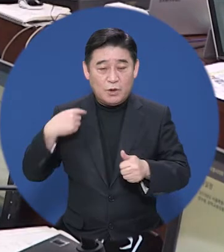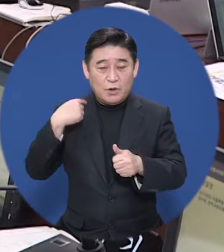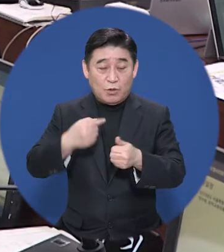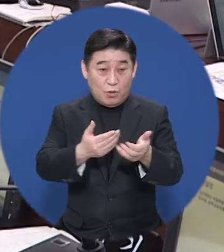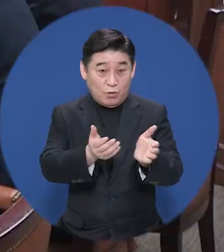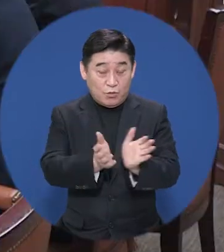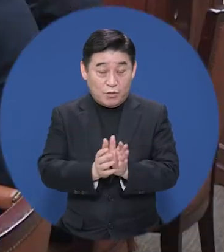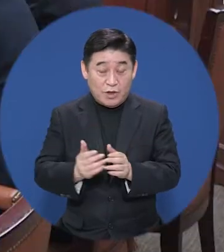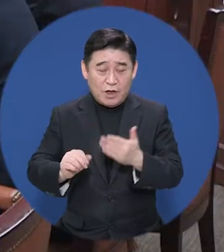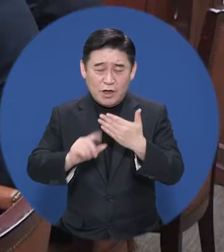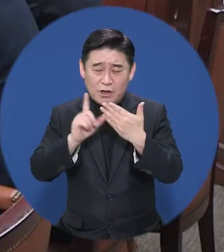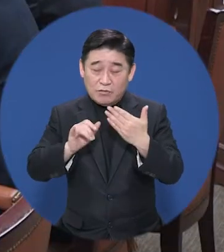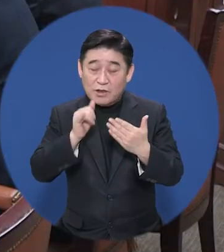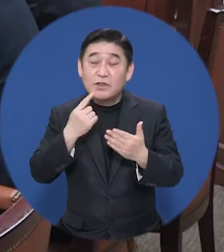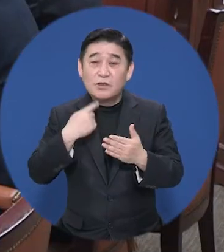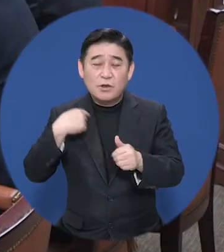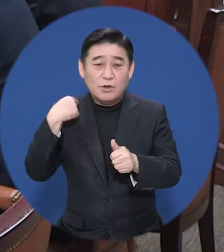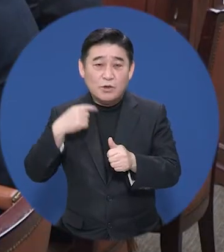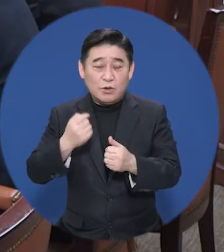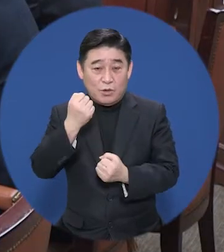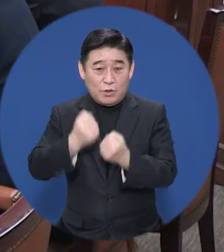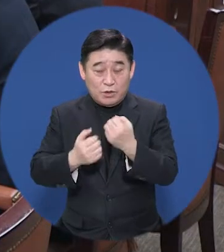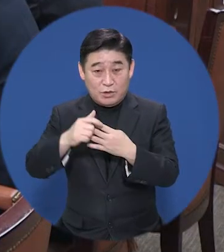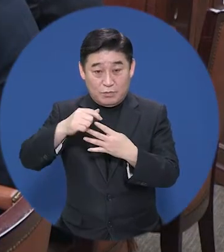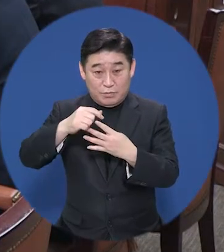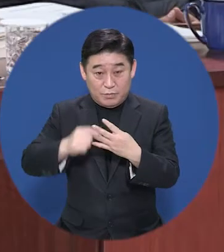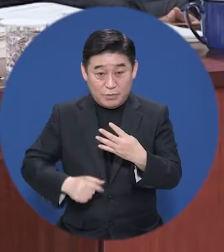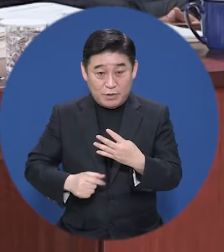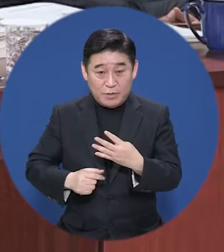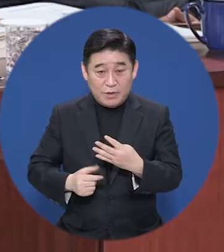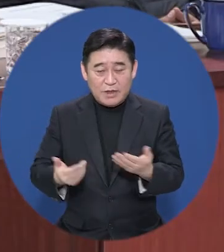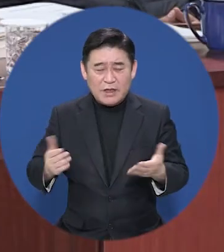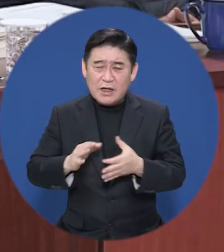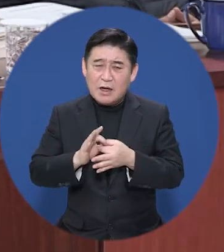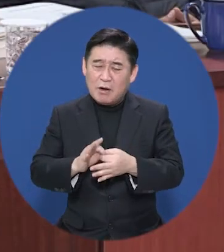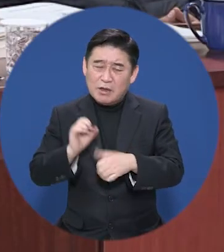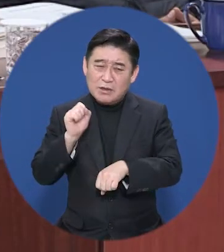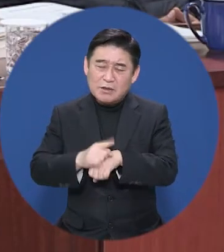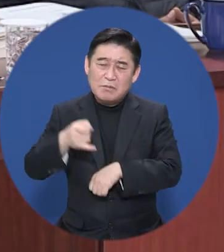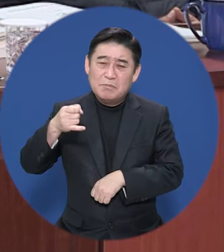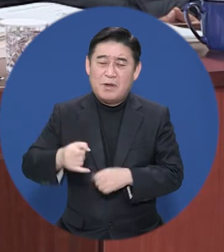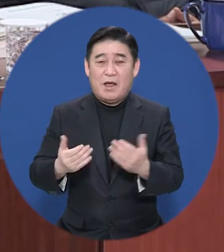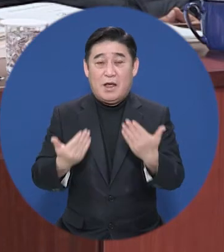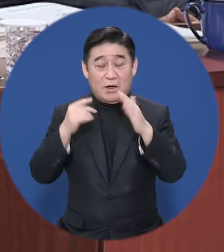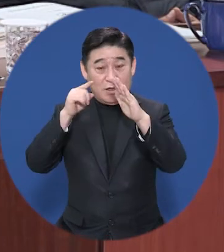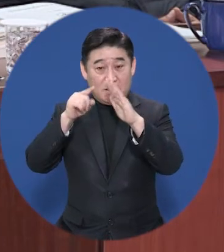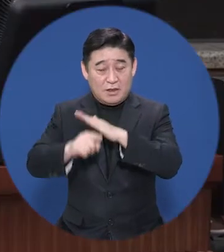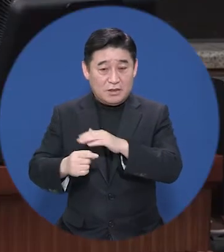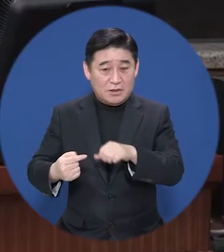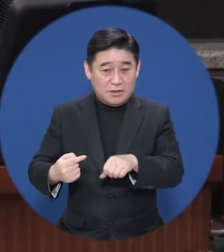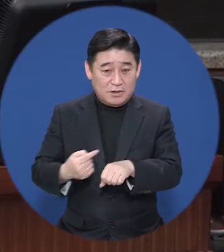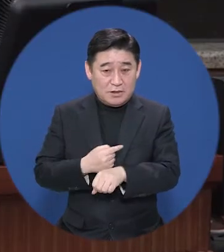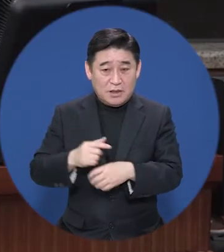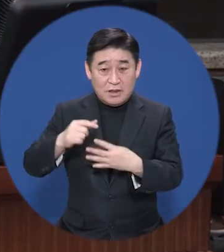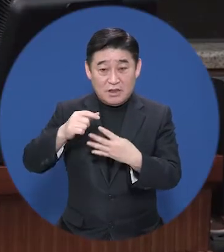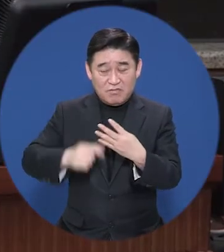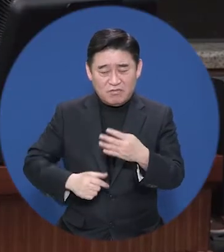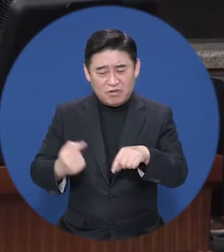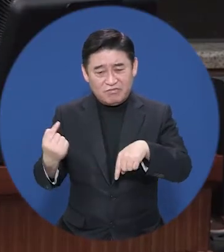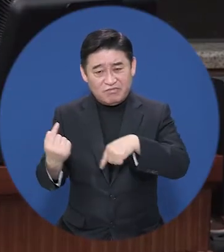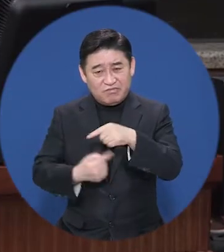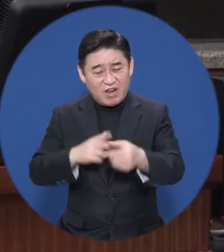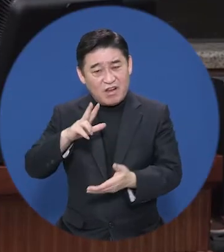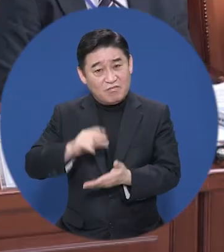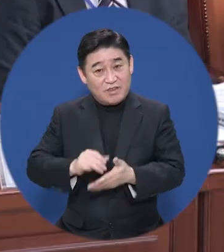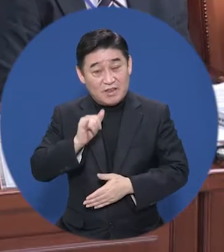교육위원회가 지난 9월 진행된 교육연수 프로그램이 직무 관련성이 적은 학교를 방문하는 등 프로그램 운영 등에